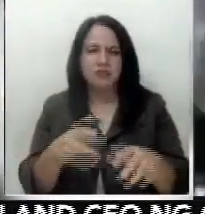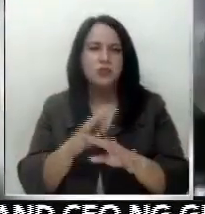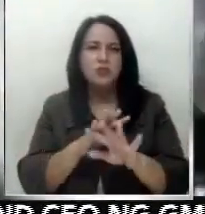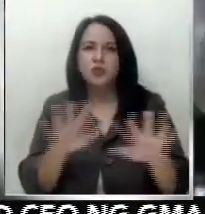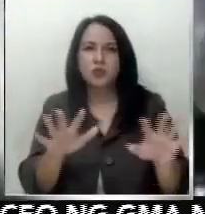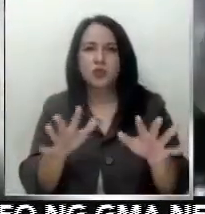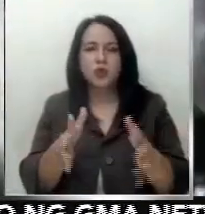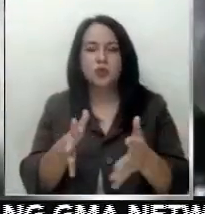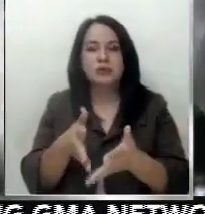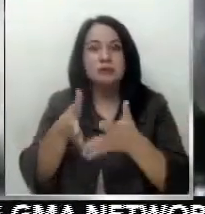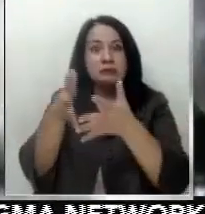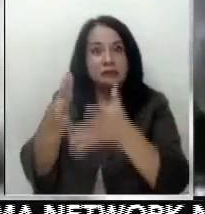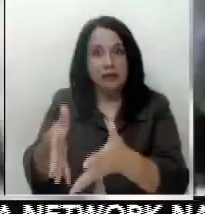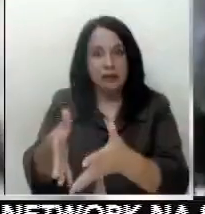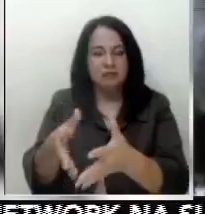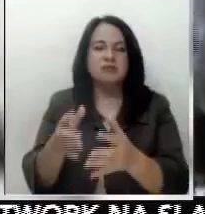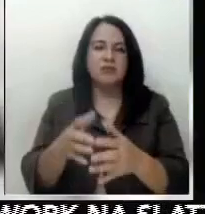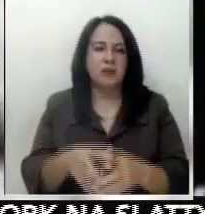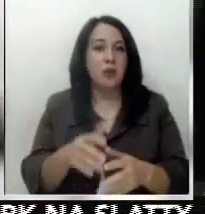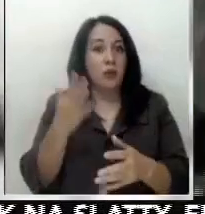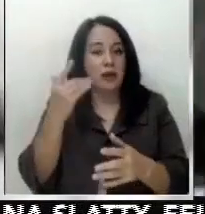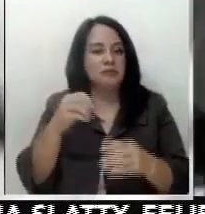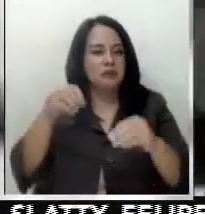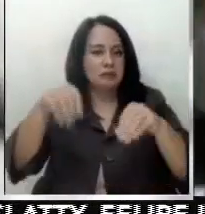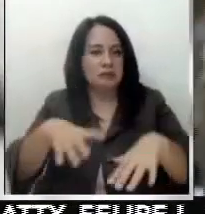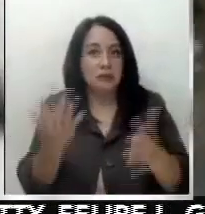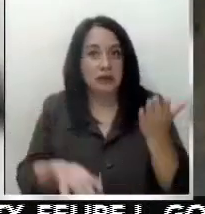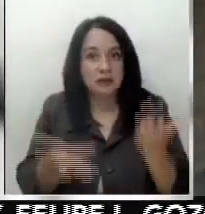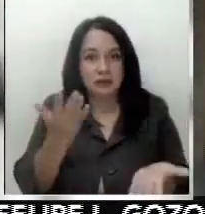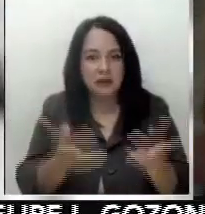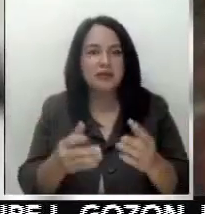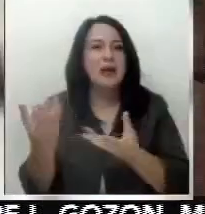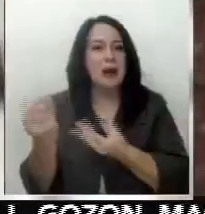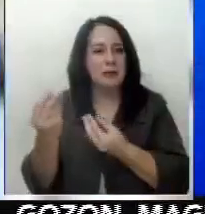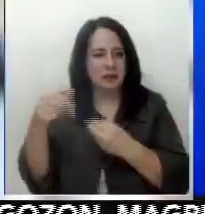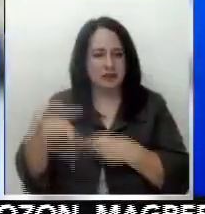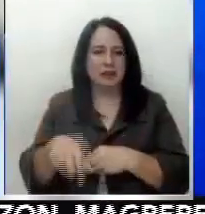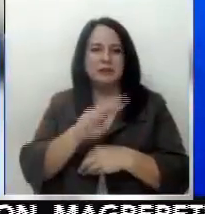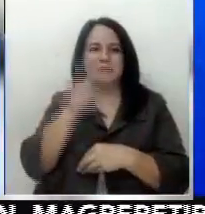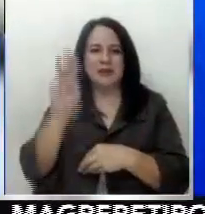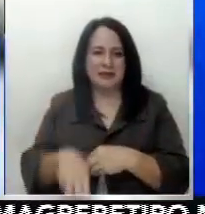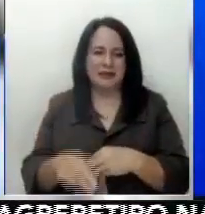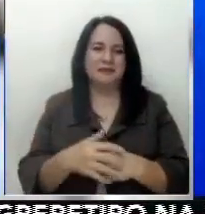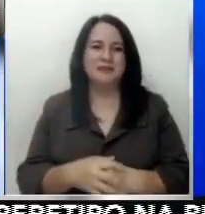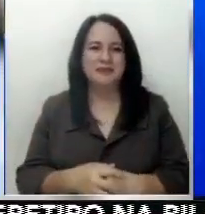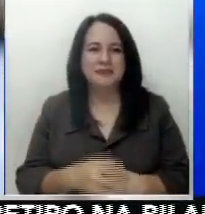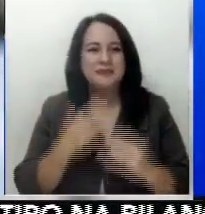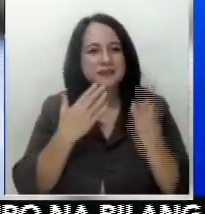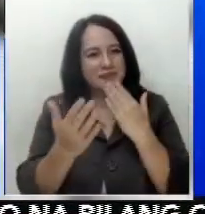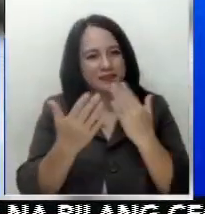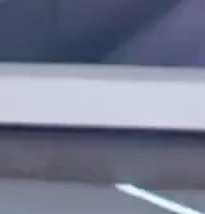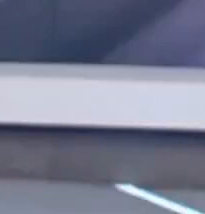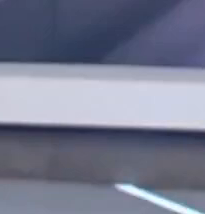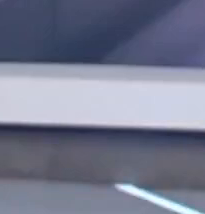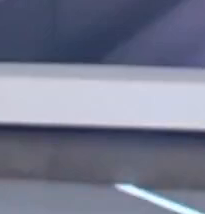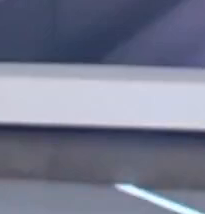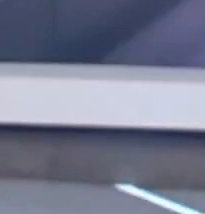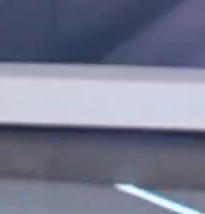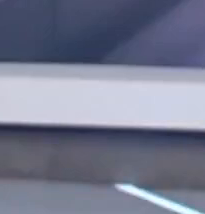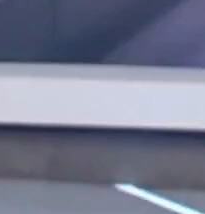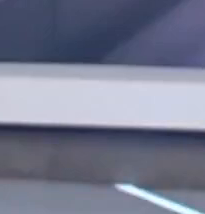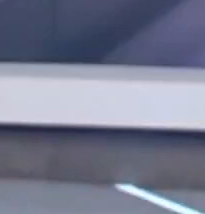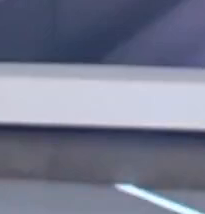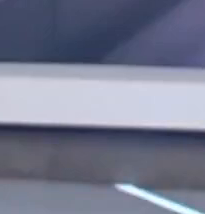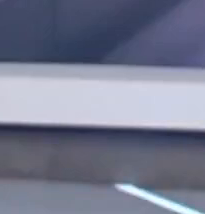kanila para hindi mawala at yan ang latest mula rito sa Maynila babalik sayo Mar Maraming salamat Jamie Santos mga